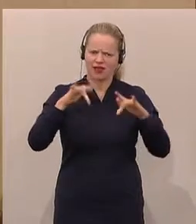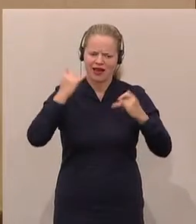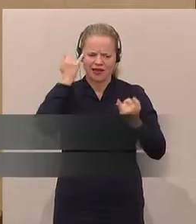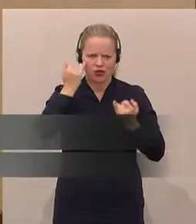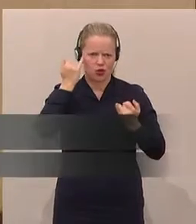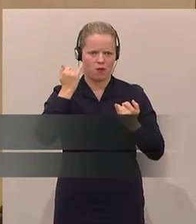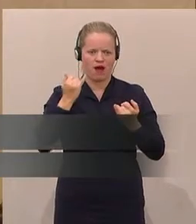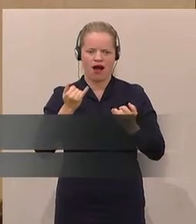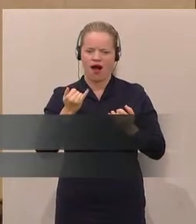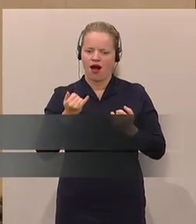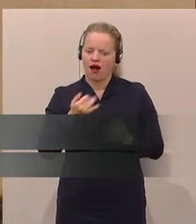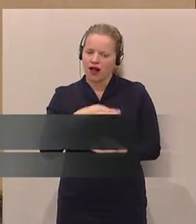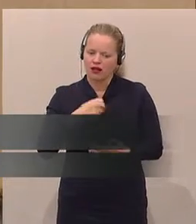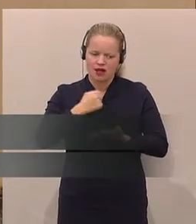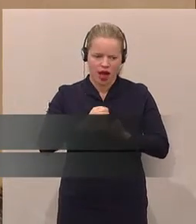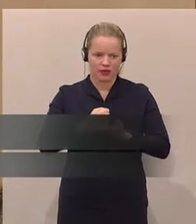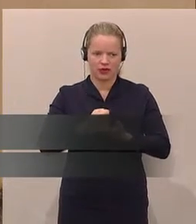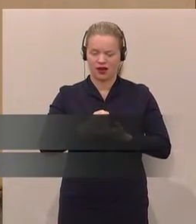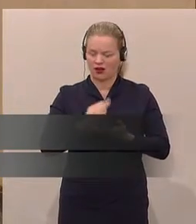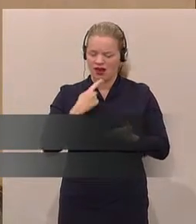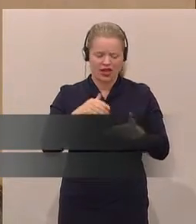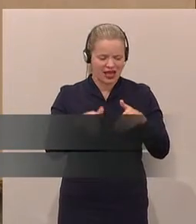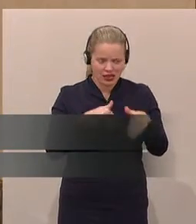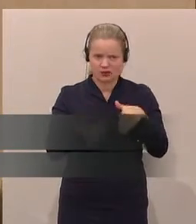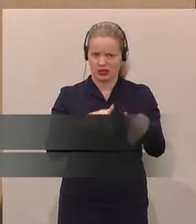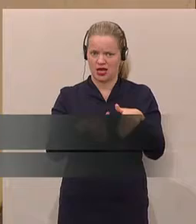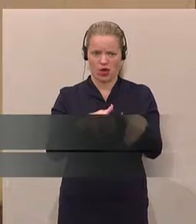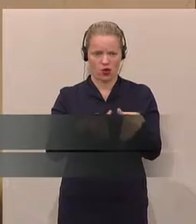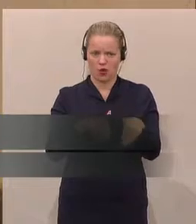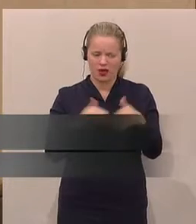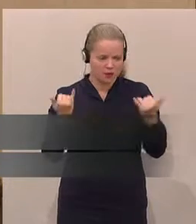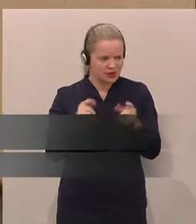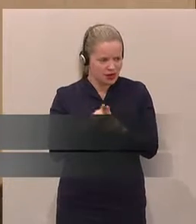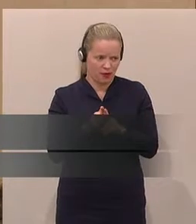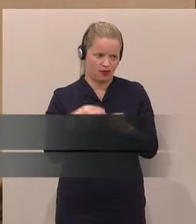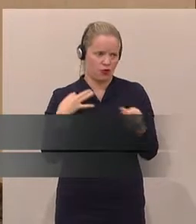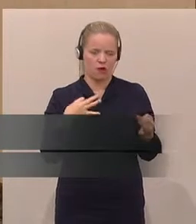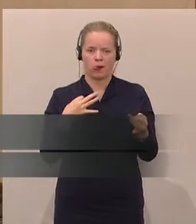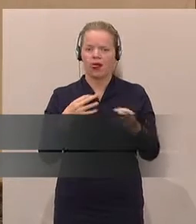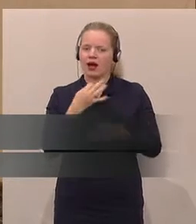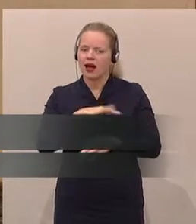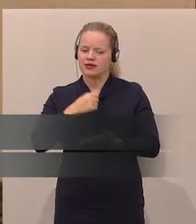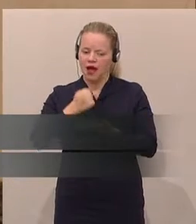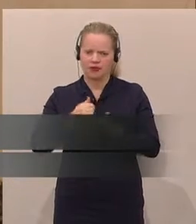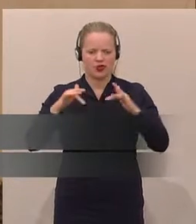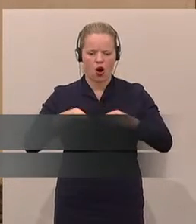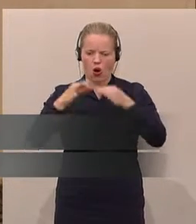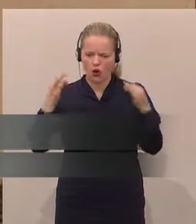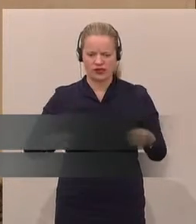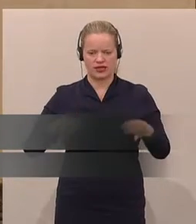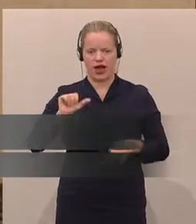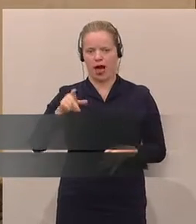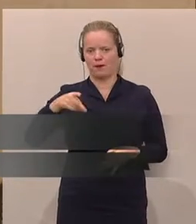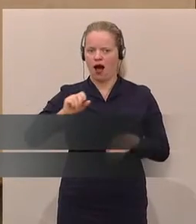nicht hier sein. Aber das Innenministerium hat nie etwas anderes gesagt. Und es gibt auch vom Kanzleramt eine offizielle Abbausendung, wo genau